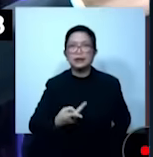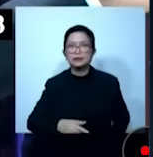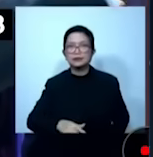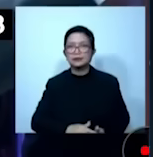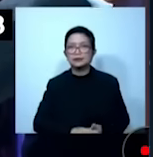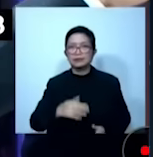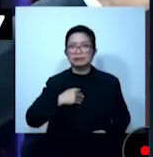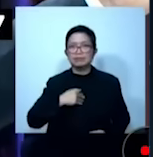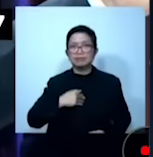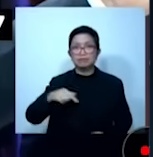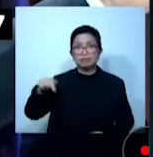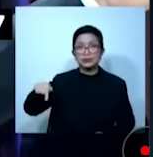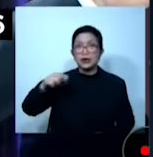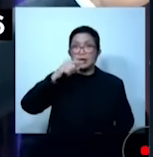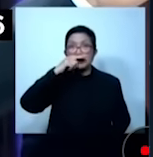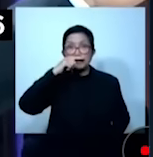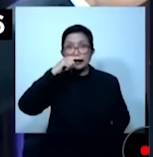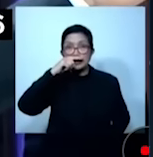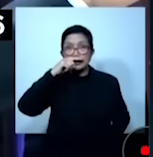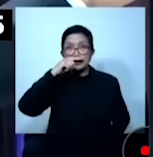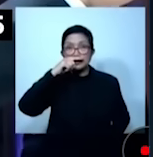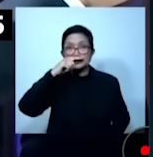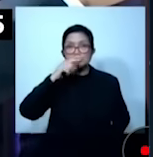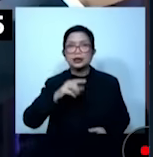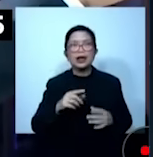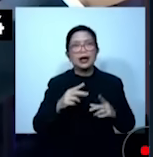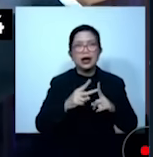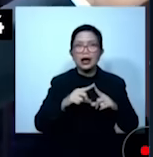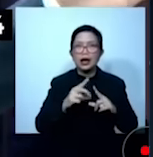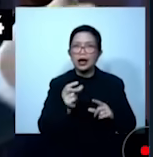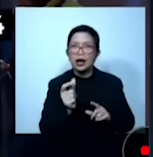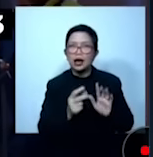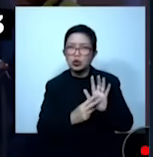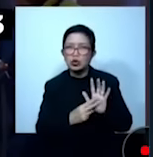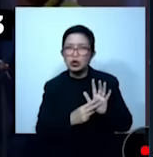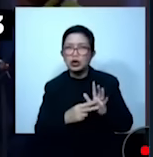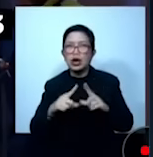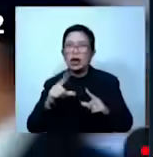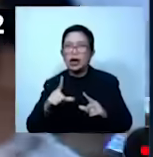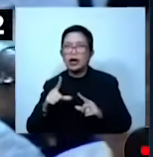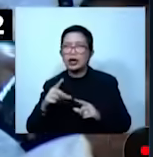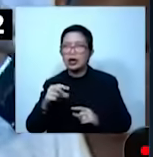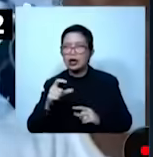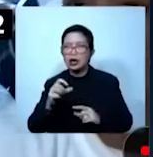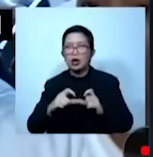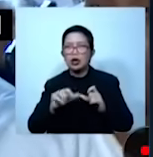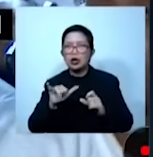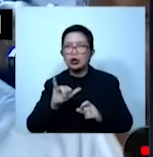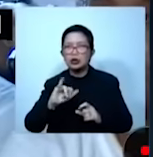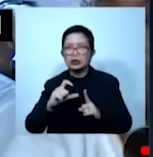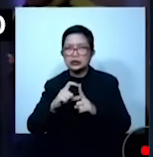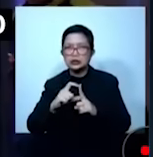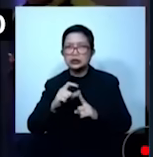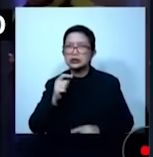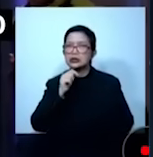yang ngasih sembako itu kenapa karena itu memang semuanya miliknya rakyat ya ini hanyalah umpan kalau dalam